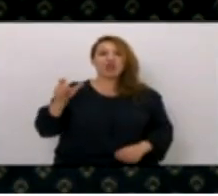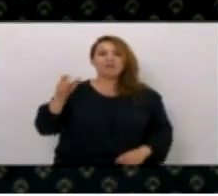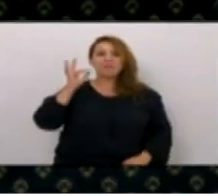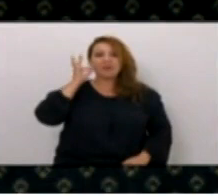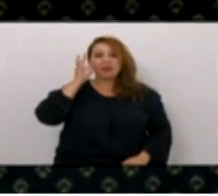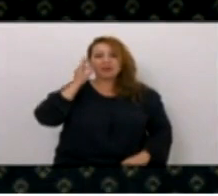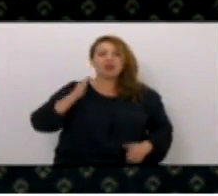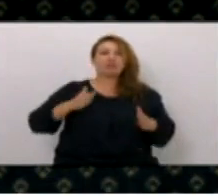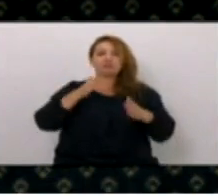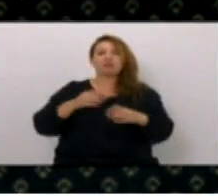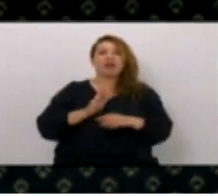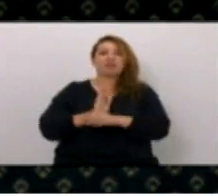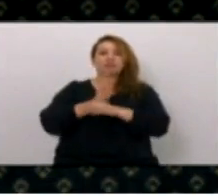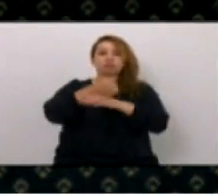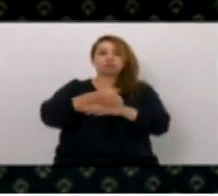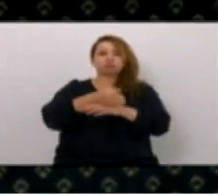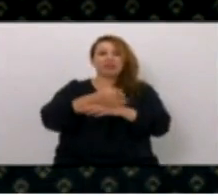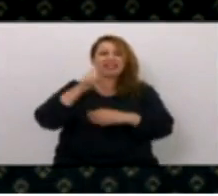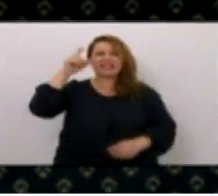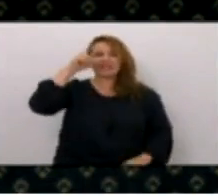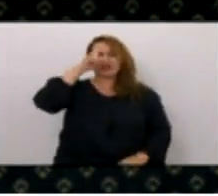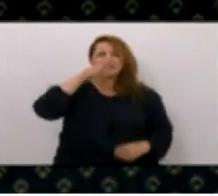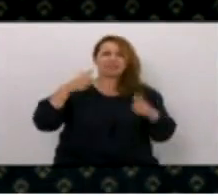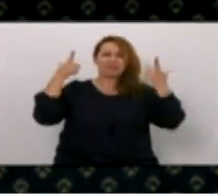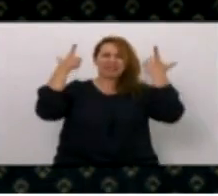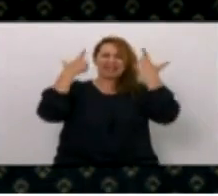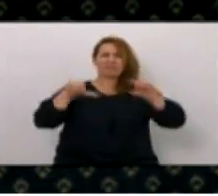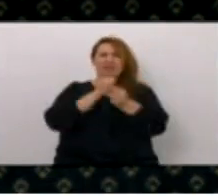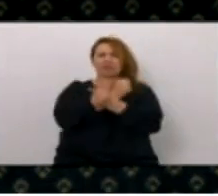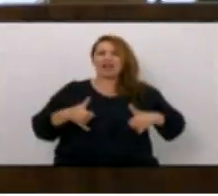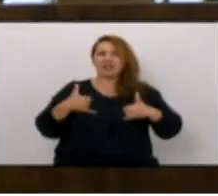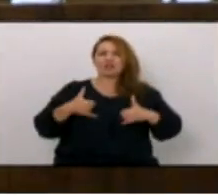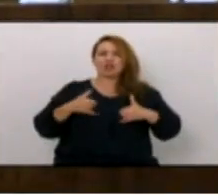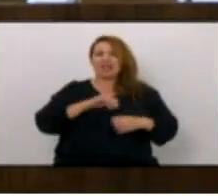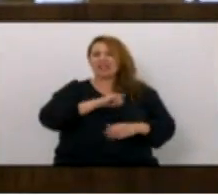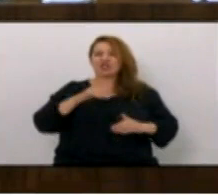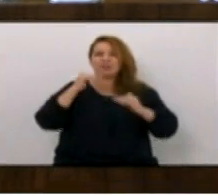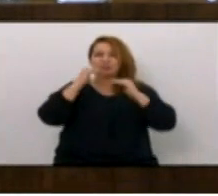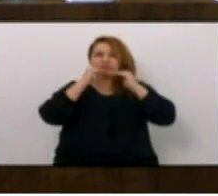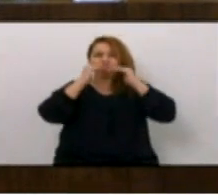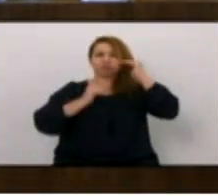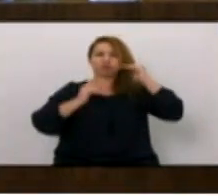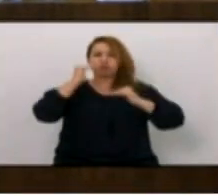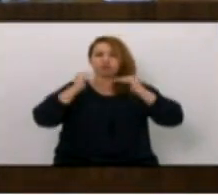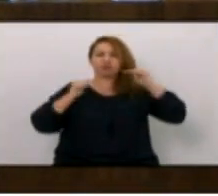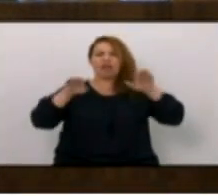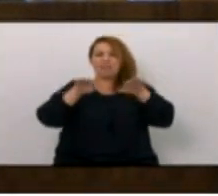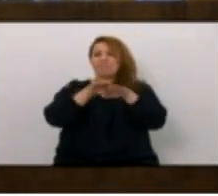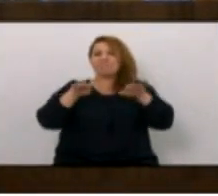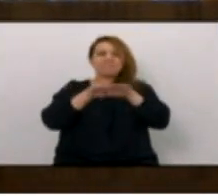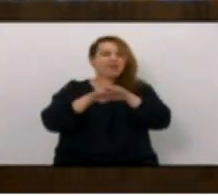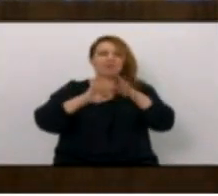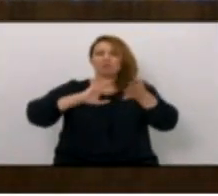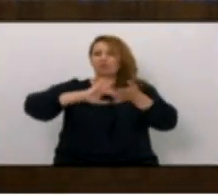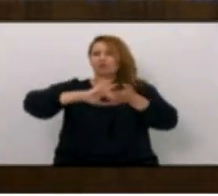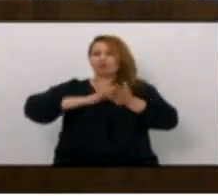الإشارة أيضا إلى أن هناك أطيافا سياسية قاطعت جلسة التصويت، البداية بالأحزاب الإسلامية، الحديث